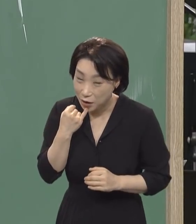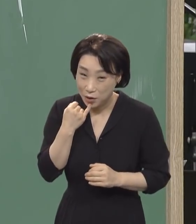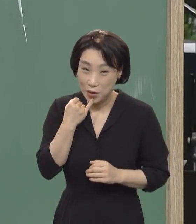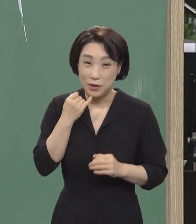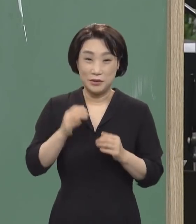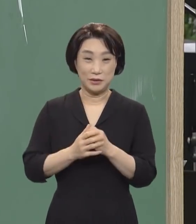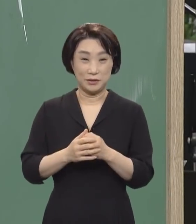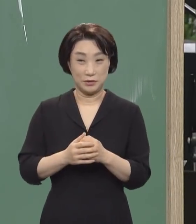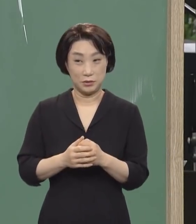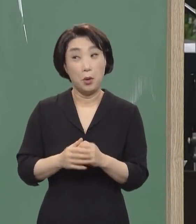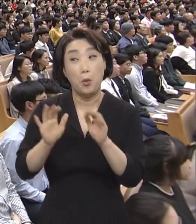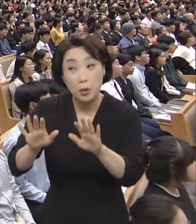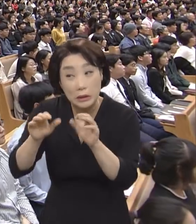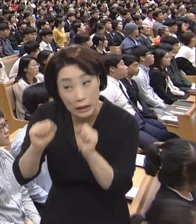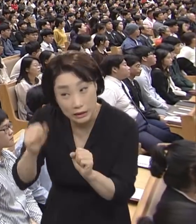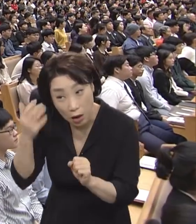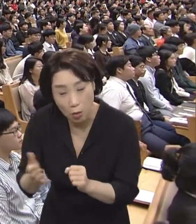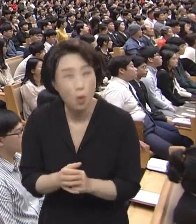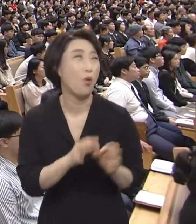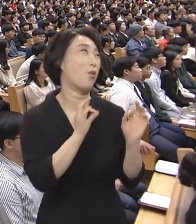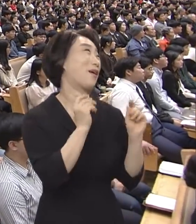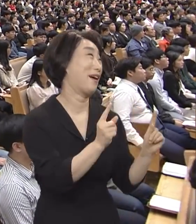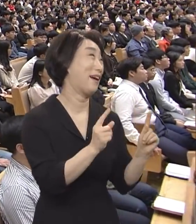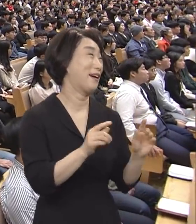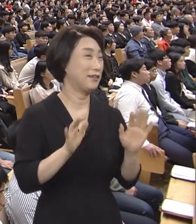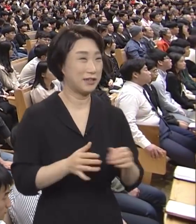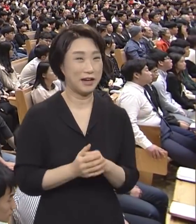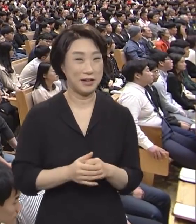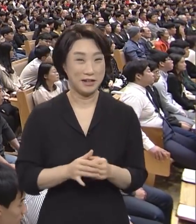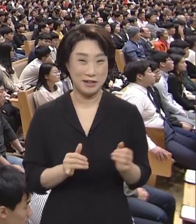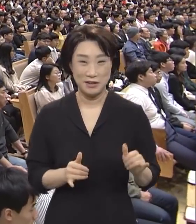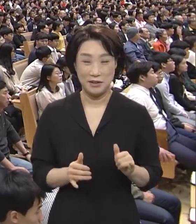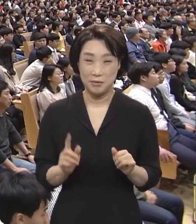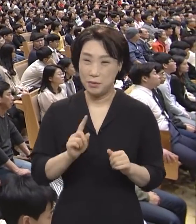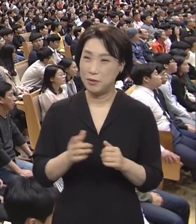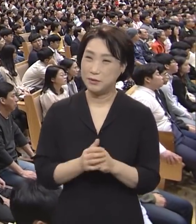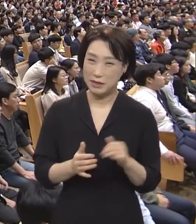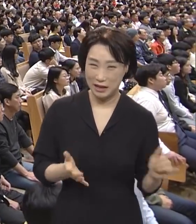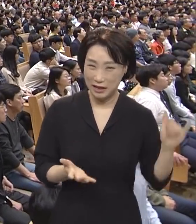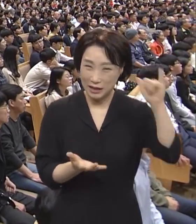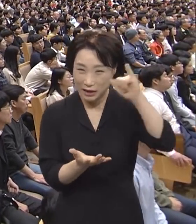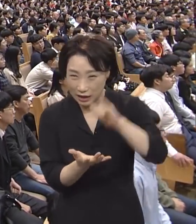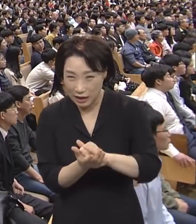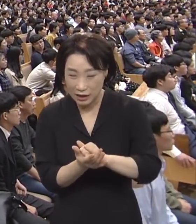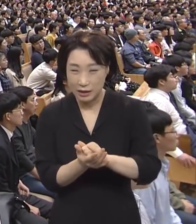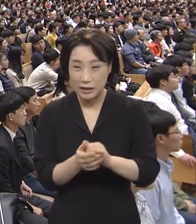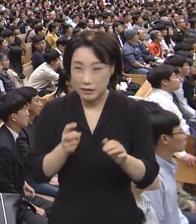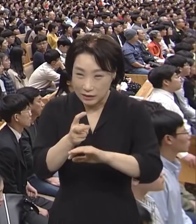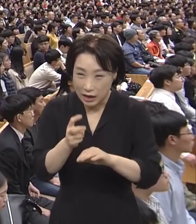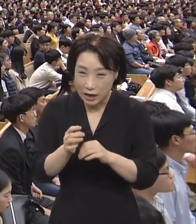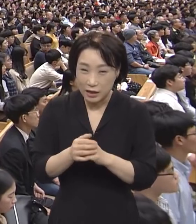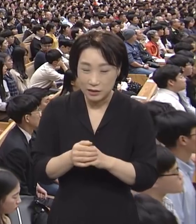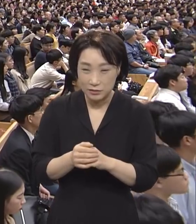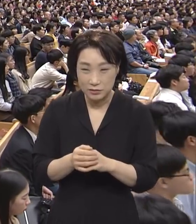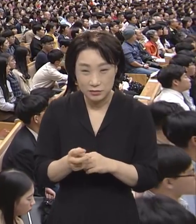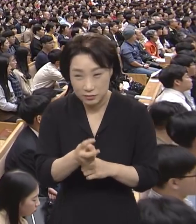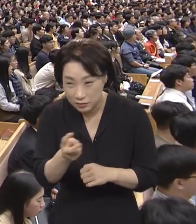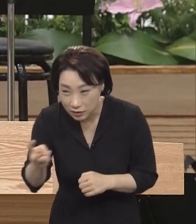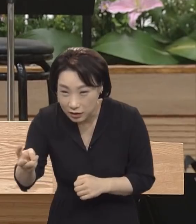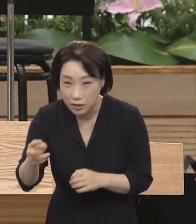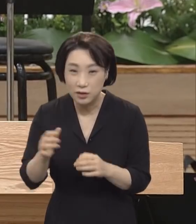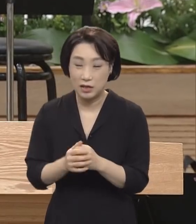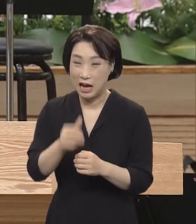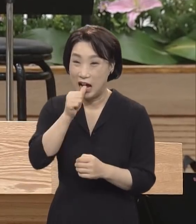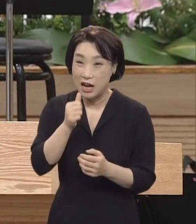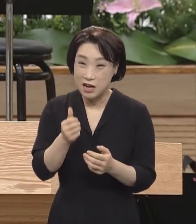회사에 계시지 오늘 예 그렇습니다 그래서 이제 밴기턱 내려서 자동차를 타고 포항제철을 갔어요 이